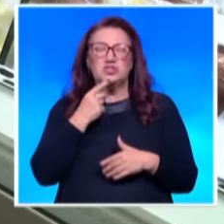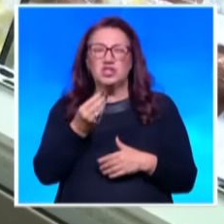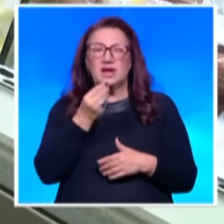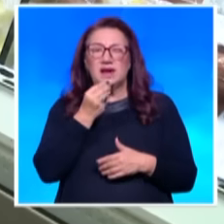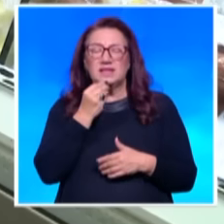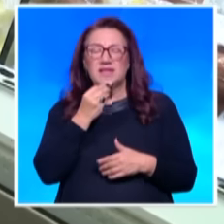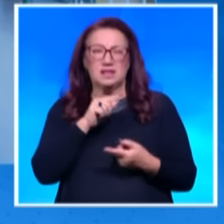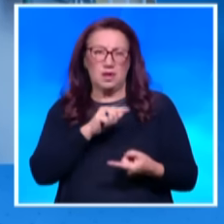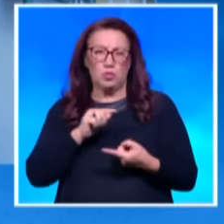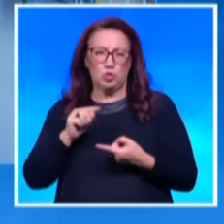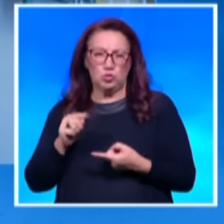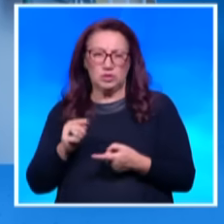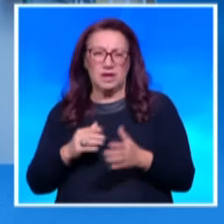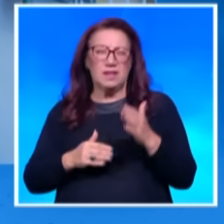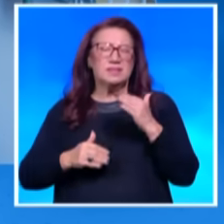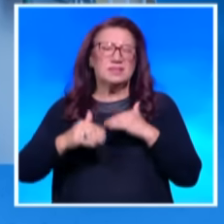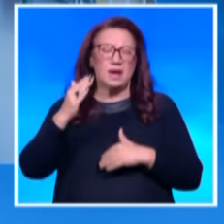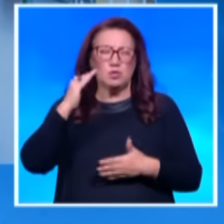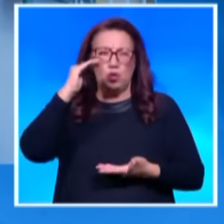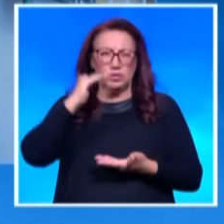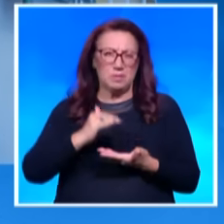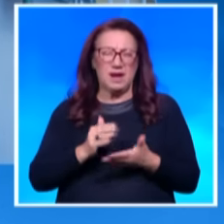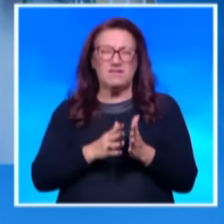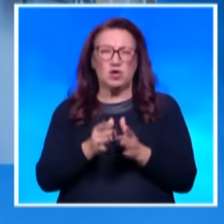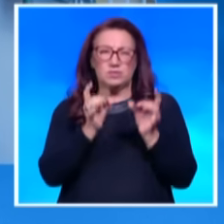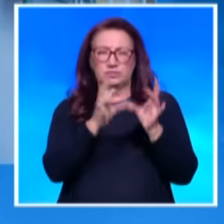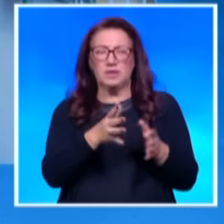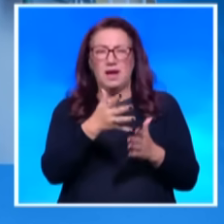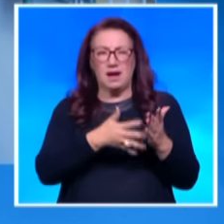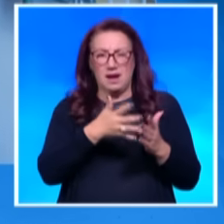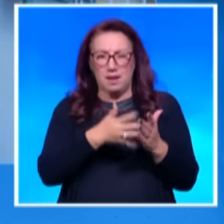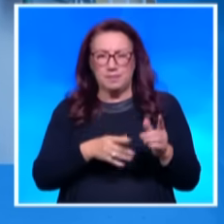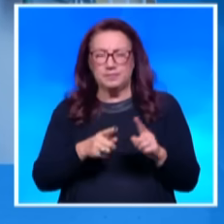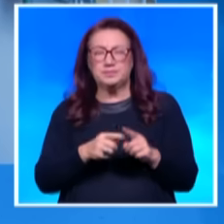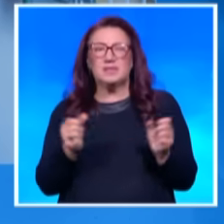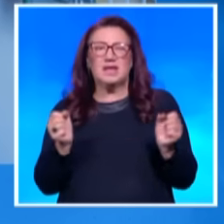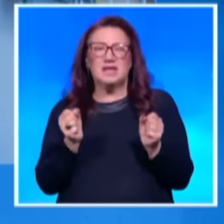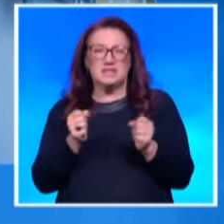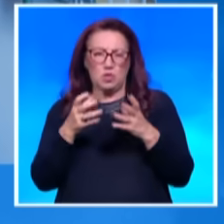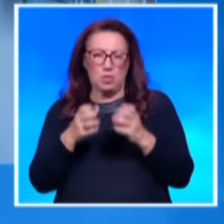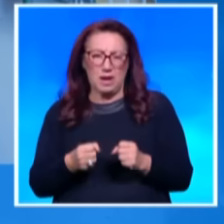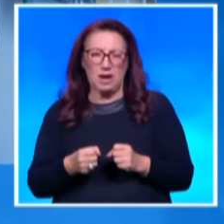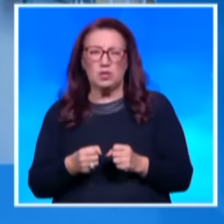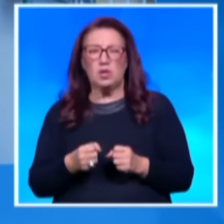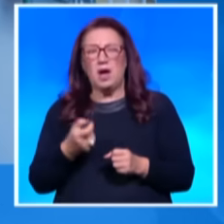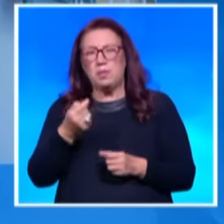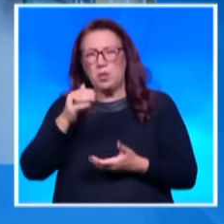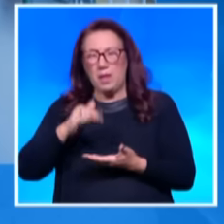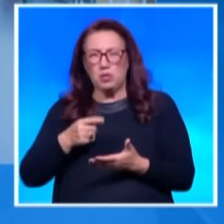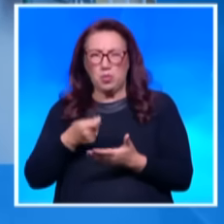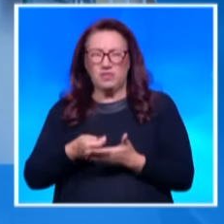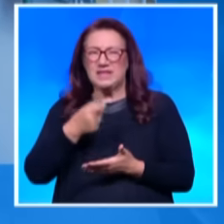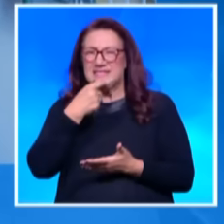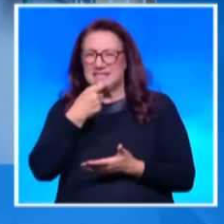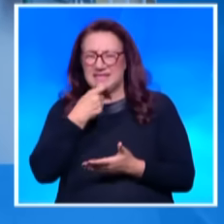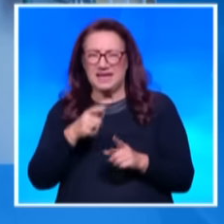лице от домакинство. Най-голямо е намалението при хляба и тестените изделия и при киселото мляко. По-малко купуваме и сирена